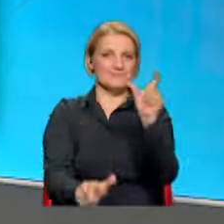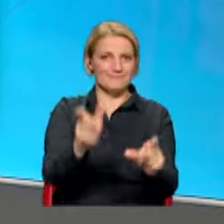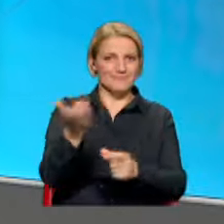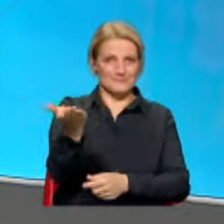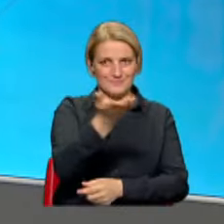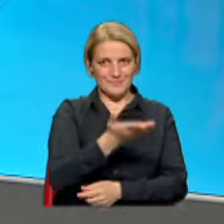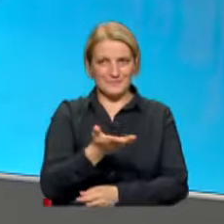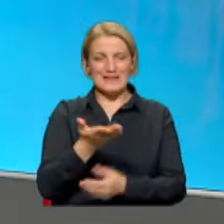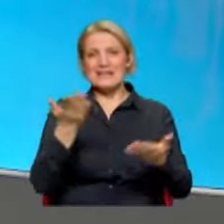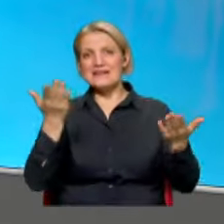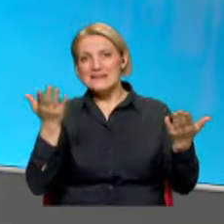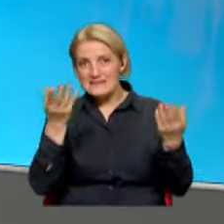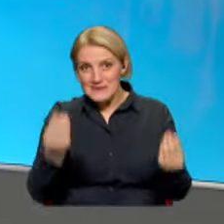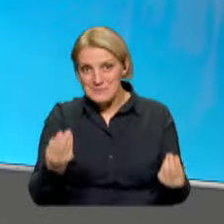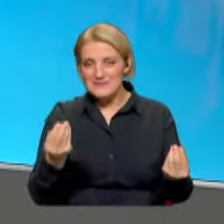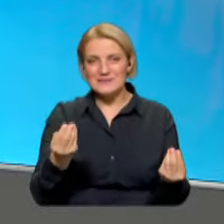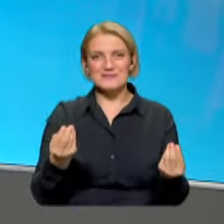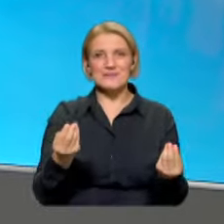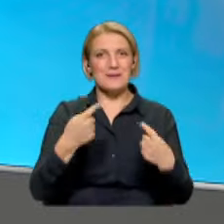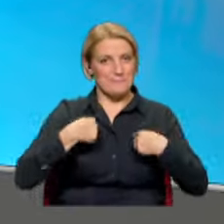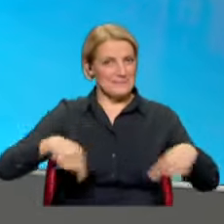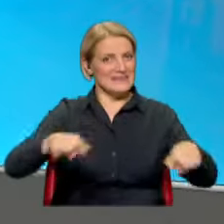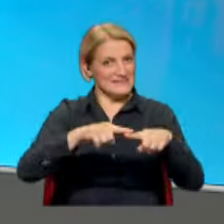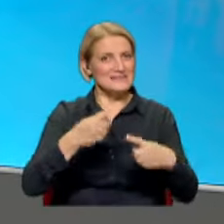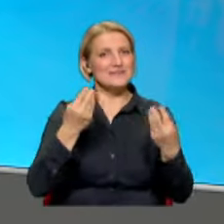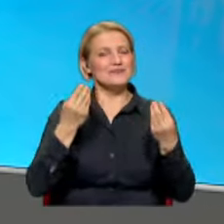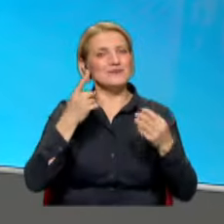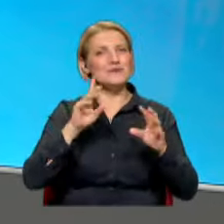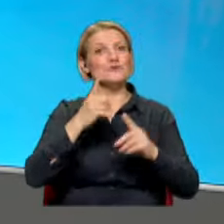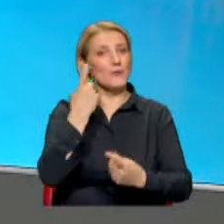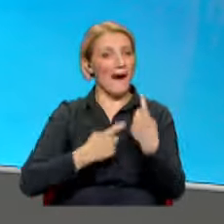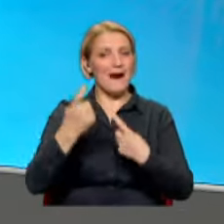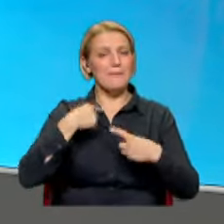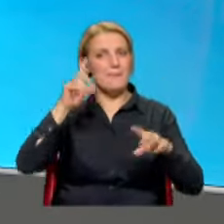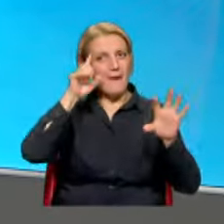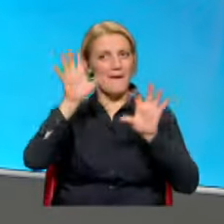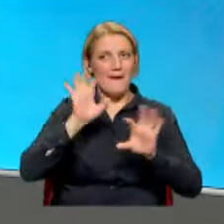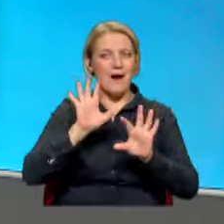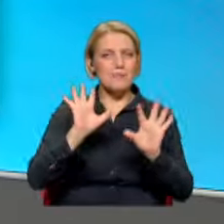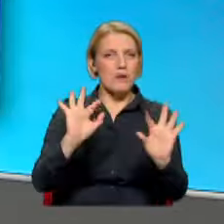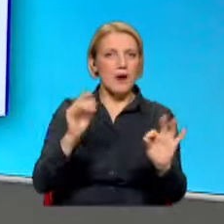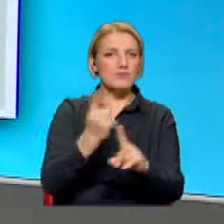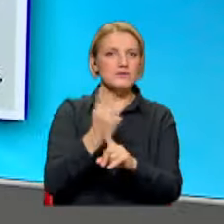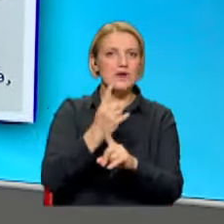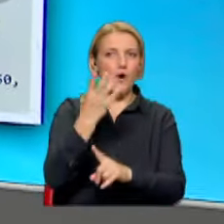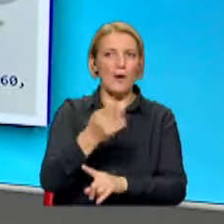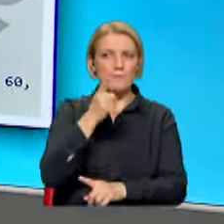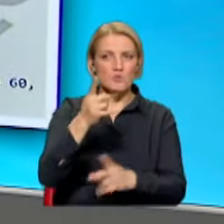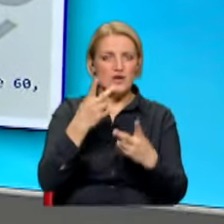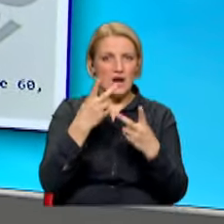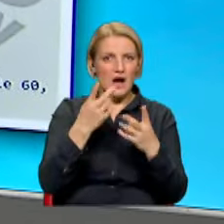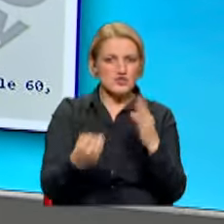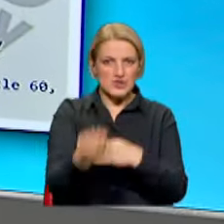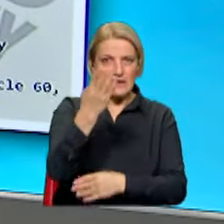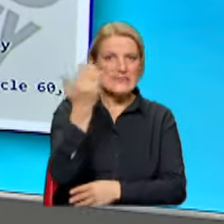çalışanları nasılsınız bizi sorarsanız başımız belada ya Böyle bir şey olabilir mi ya Ya bunu çıkın